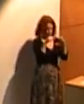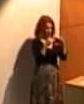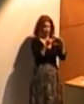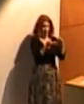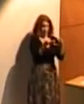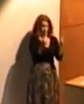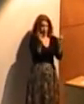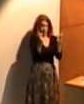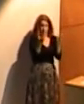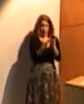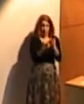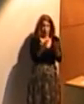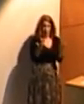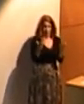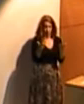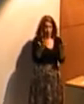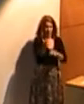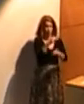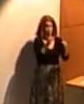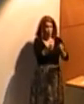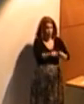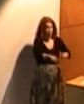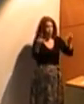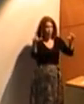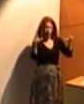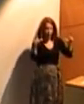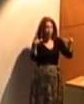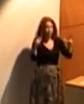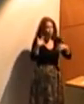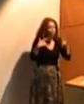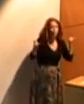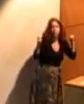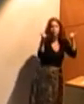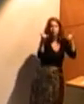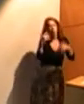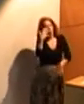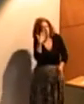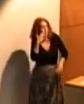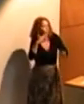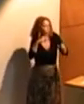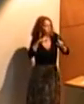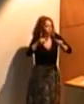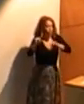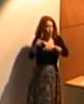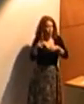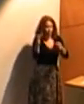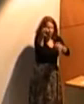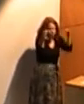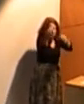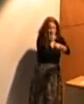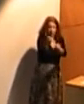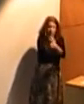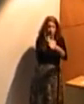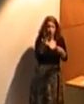finalement c'est ça qu'il faut faire à partir de d'amusement à partir ou de choses sérieuses on va fabriquer des circuits un peu comme